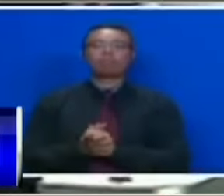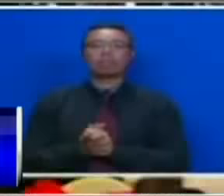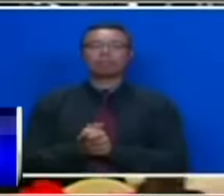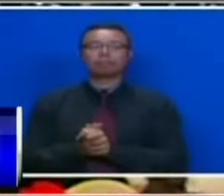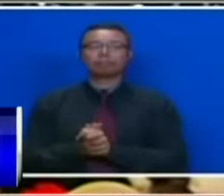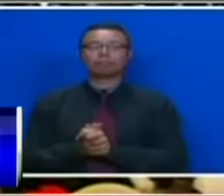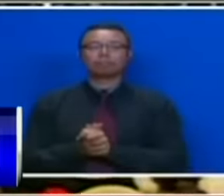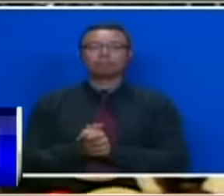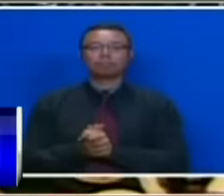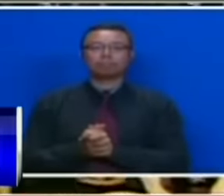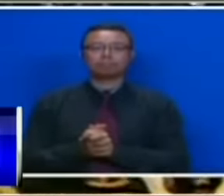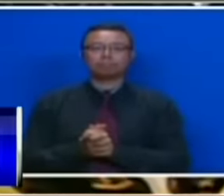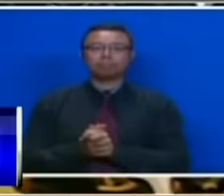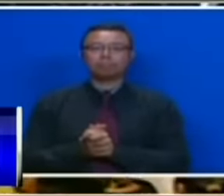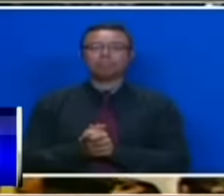sekarang.